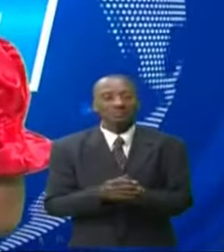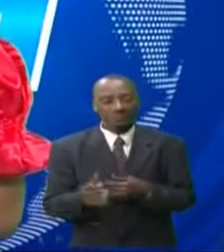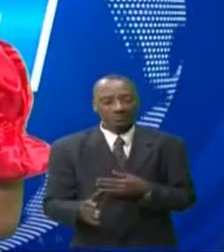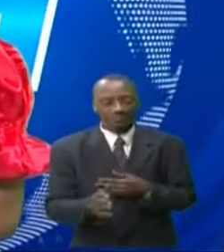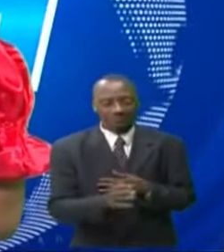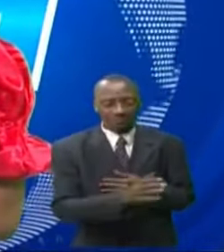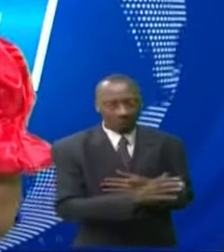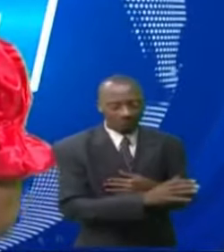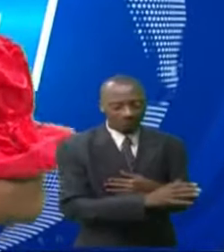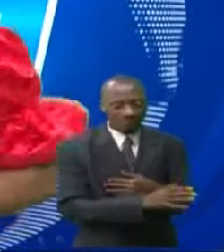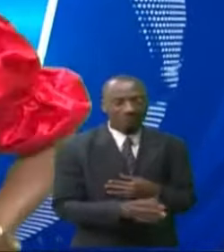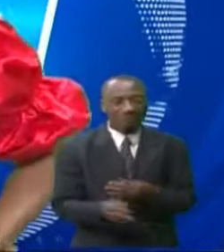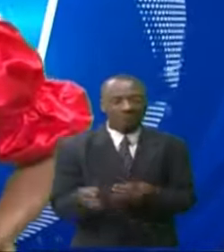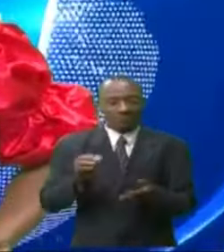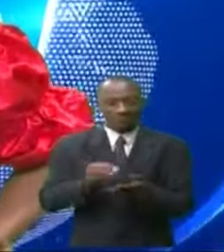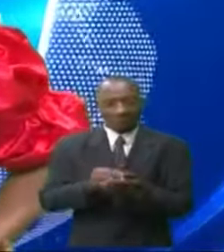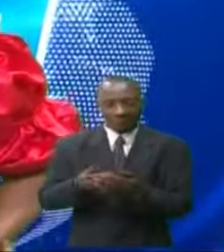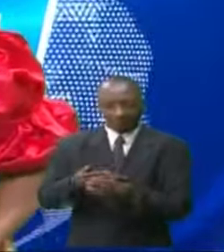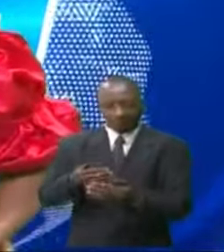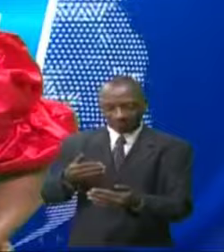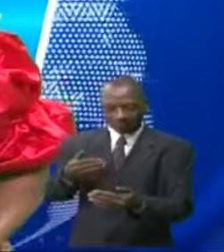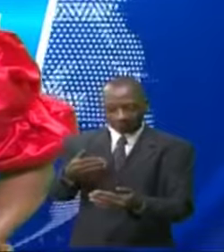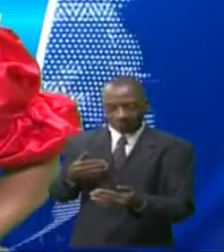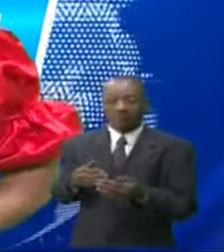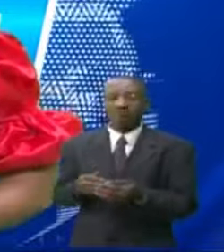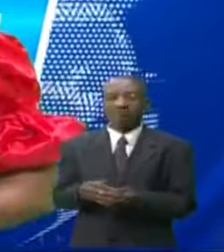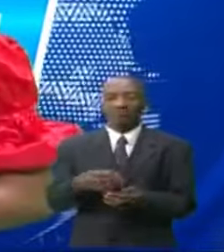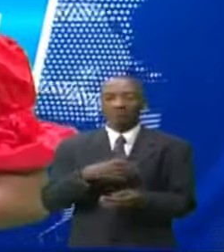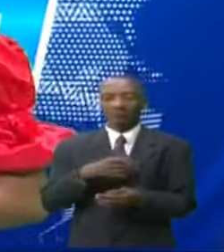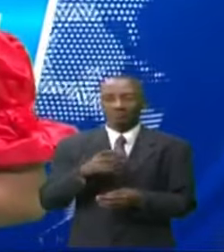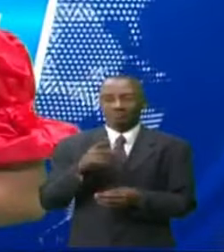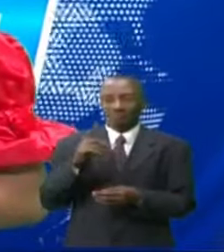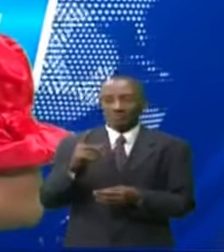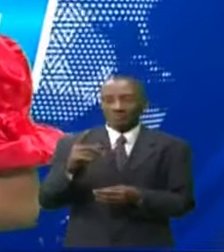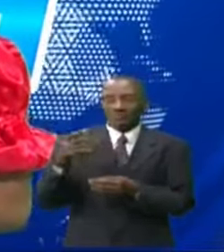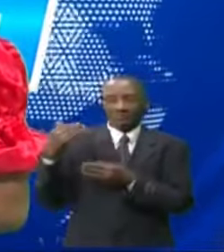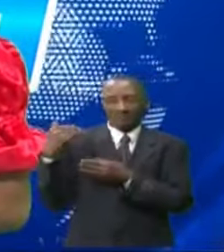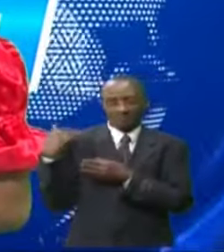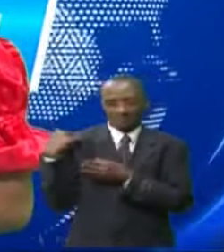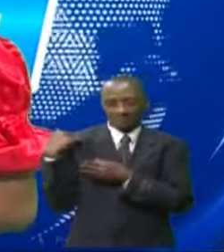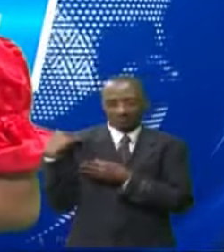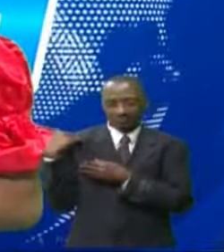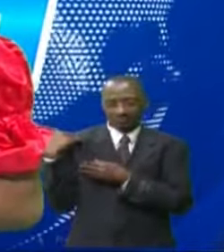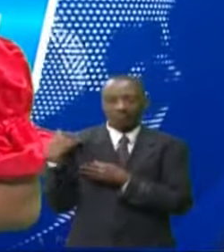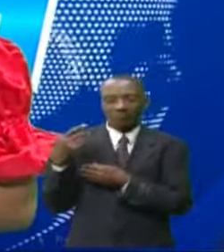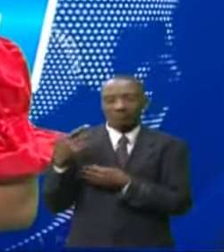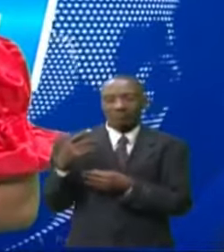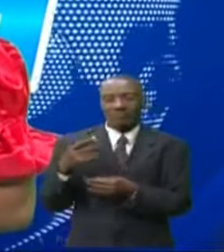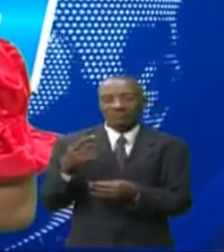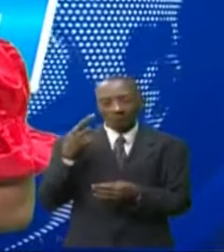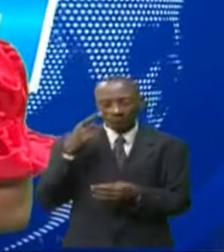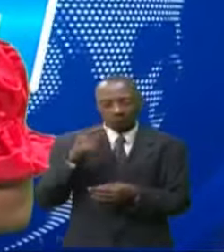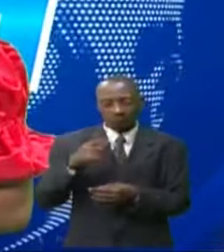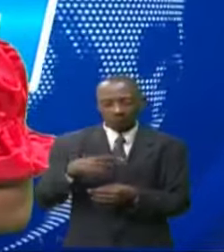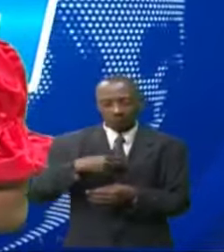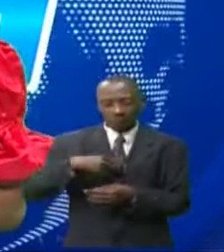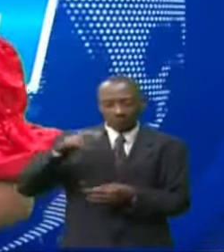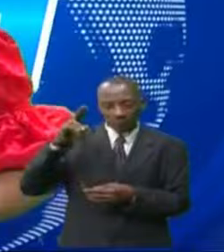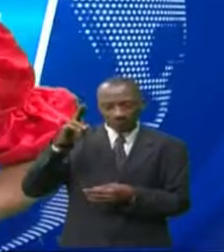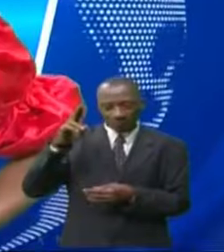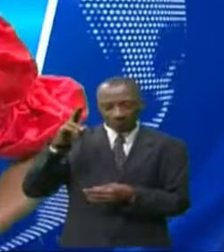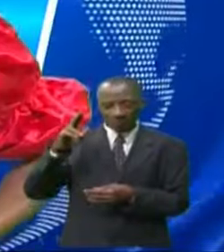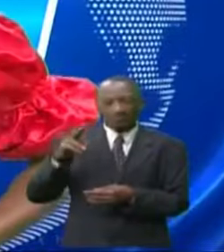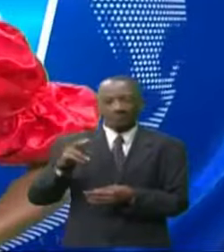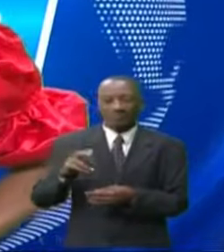veille des élections DC madame acasscia banduboaambongo cadre de l'UDPS et présidente de la fondation acasscia en